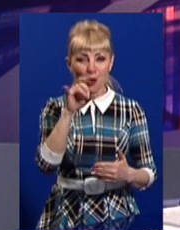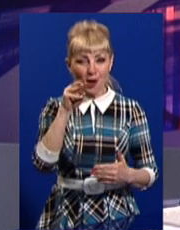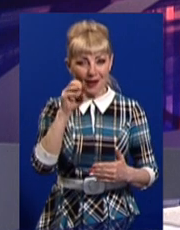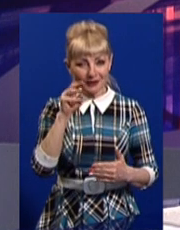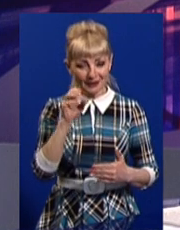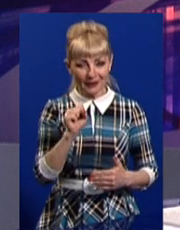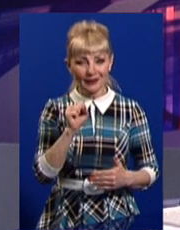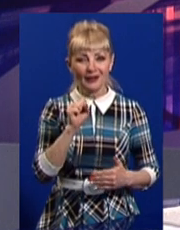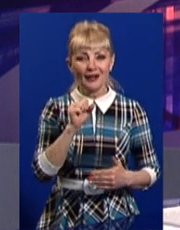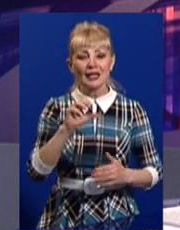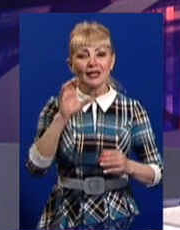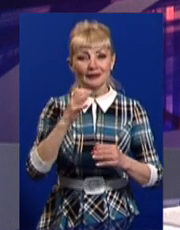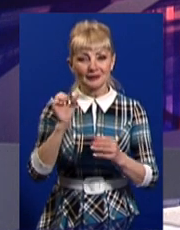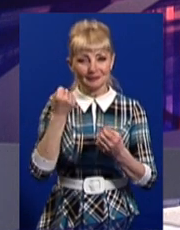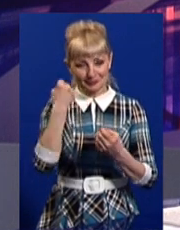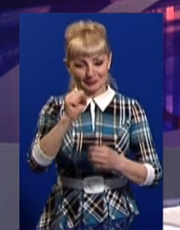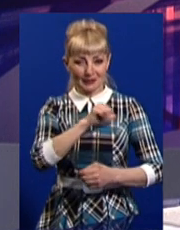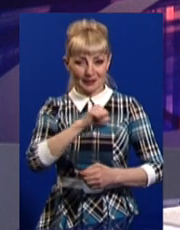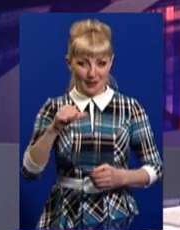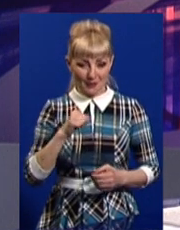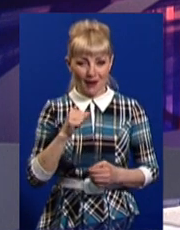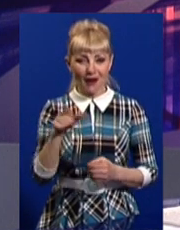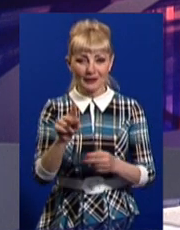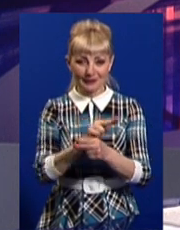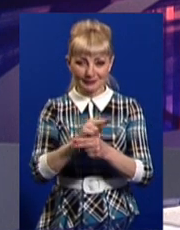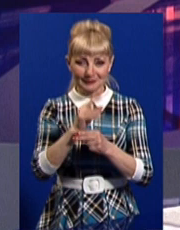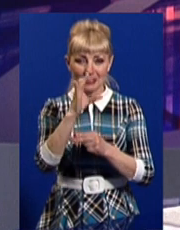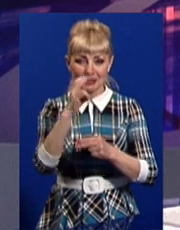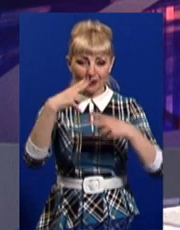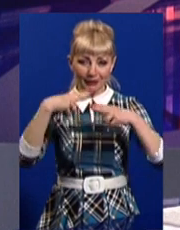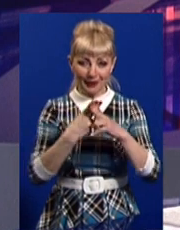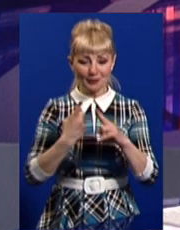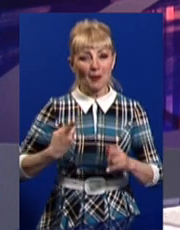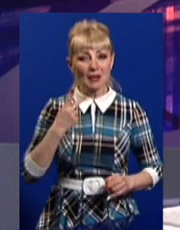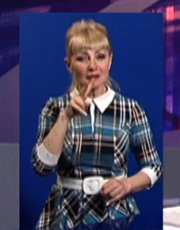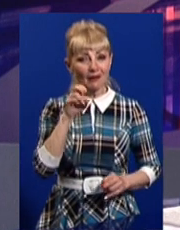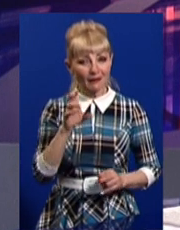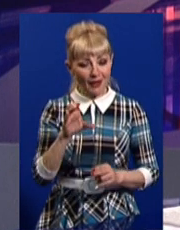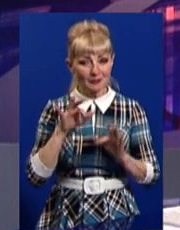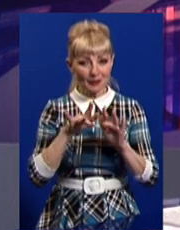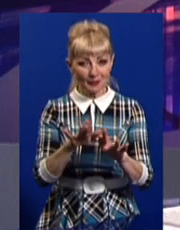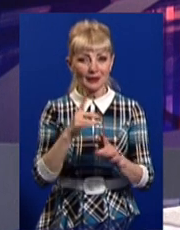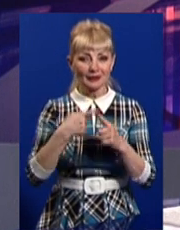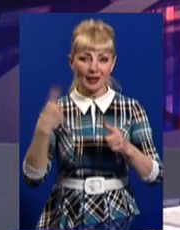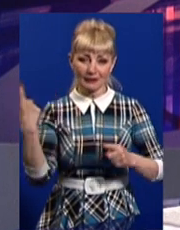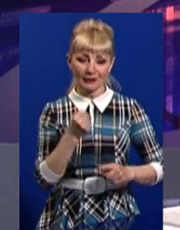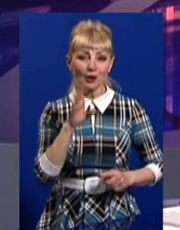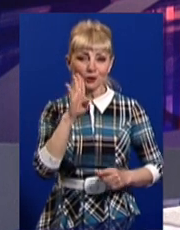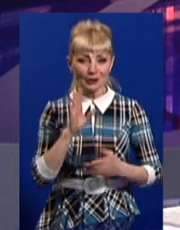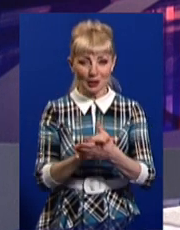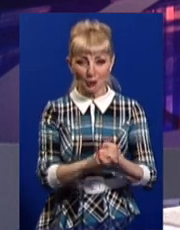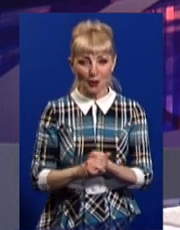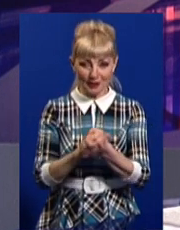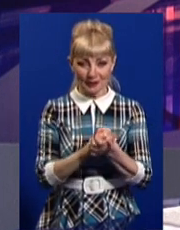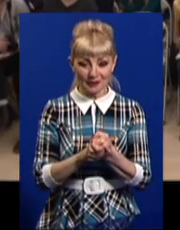У неділю вона навчала жінок лагодити сантехніку. Цей майстер-клас – один із заходів, який проходить в рамках тижня жіночої